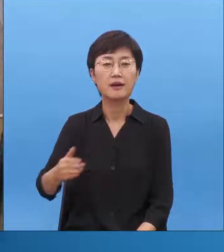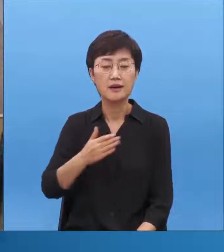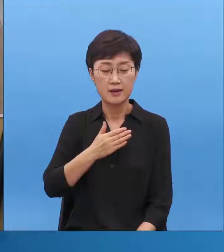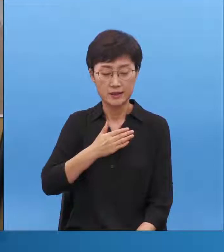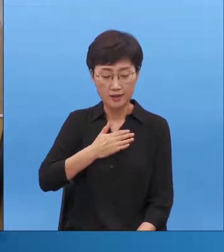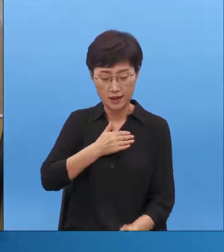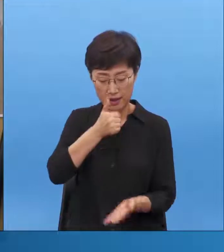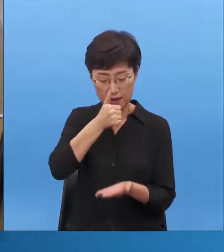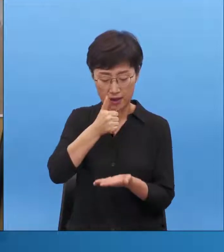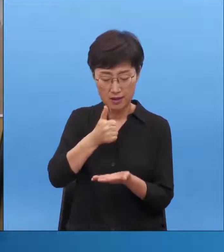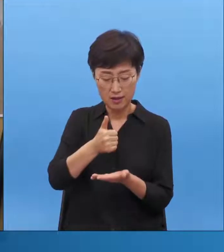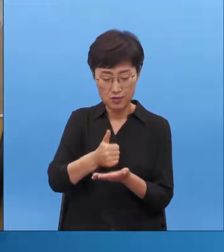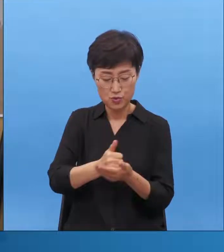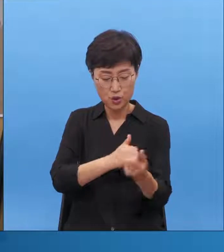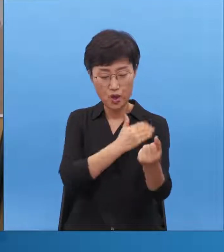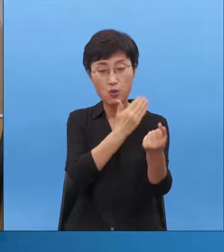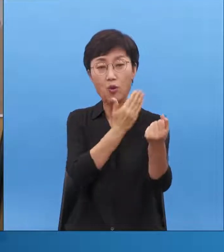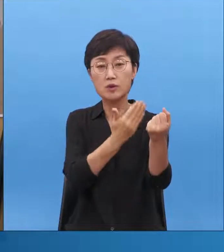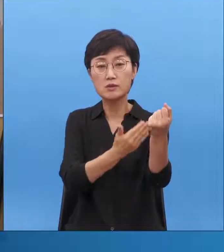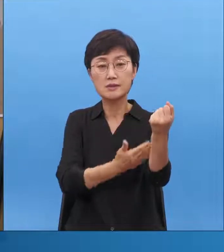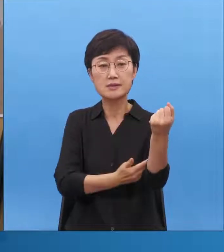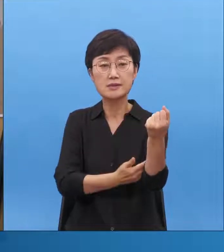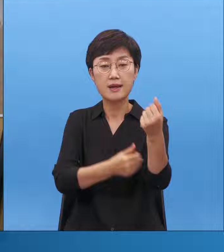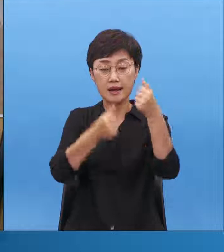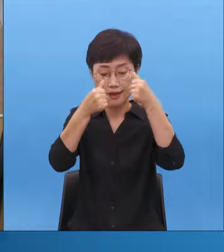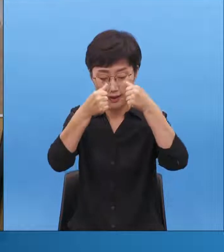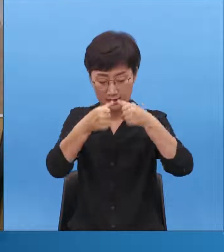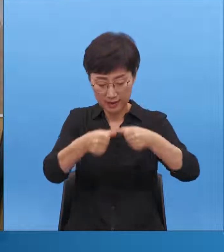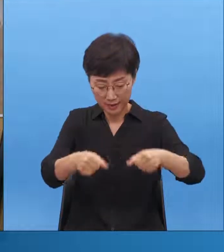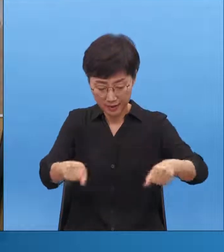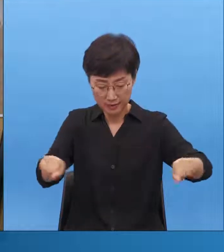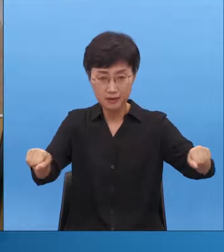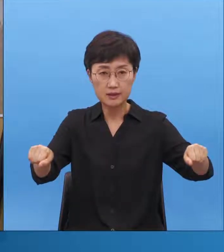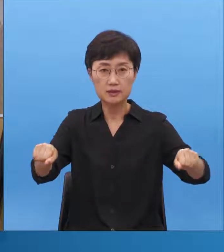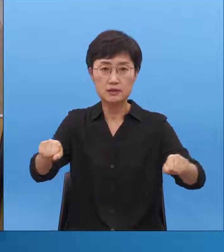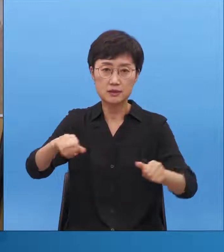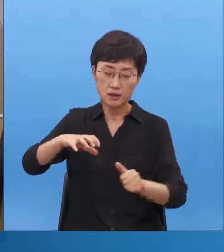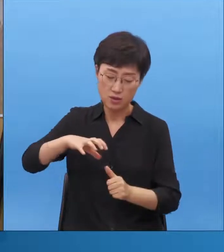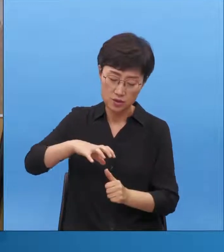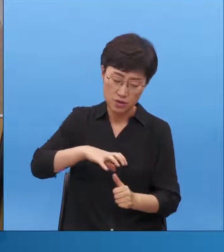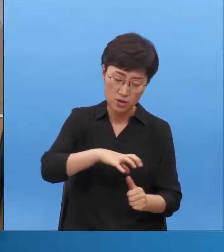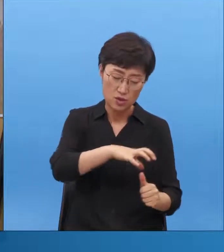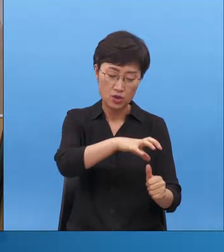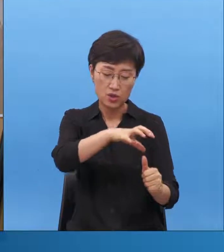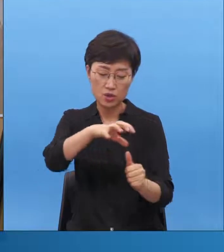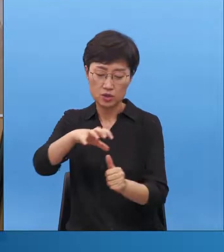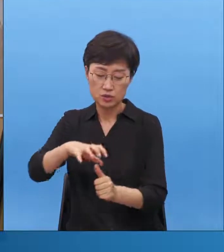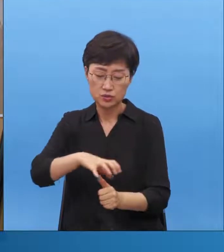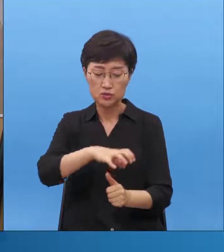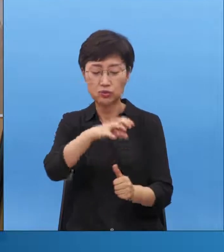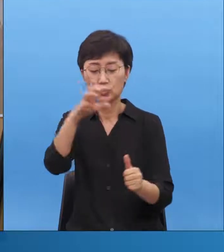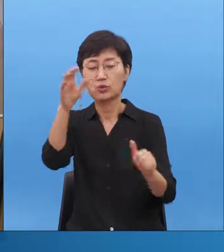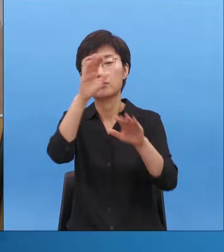내 죄의 원세 깨뜨려